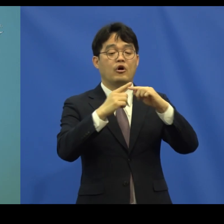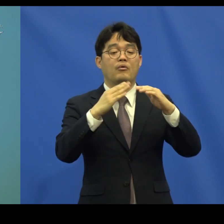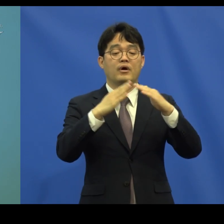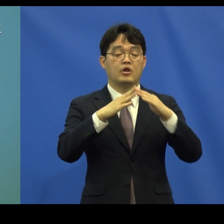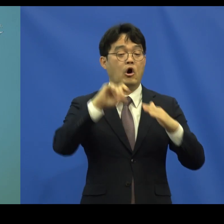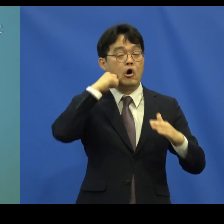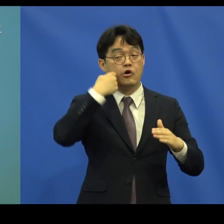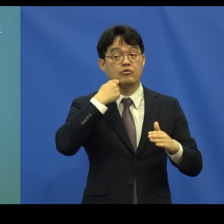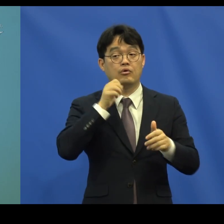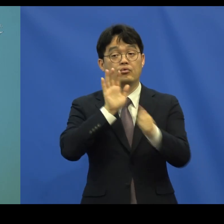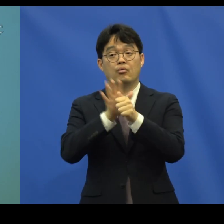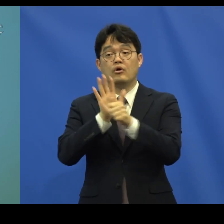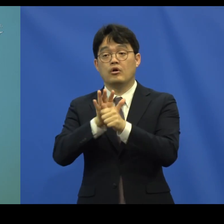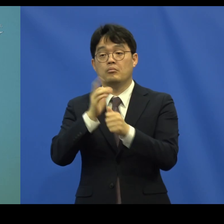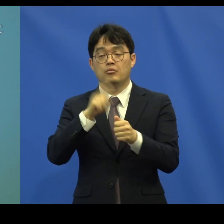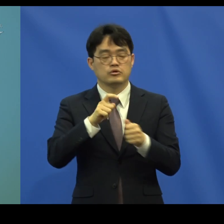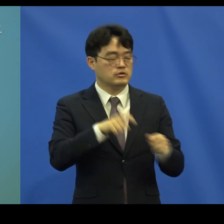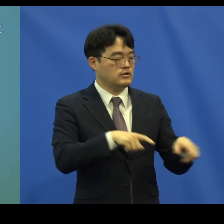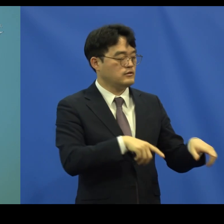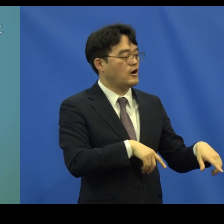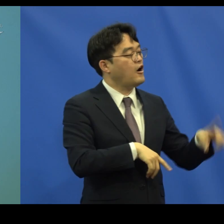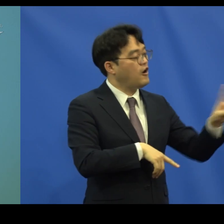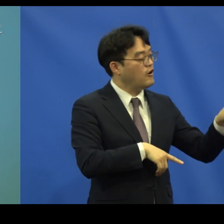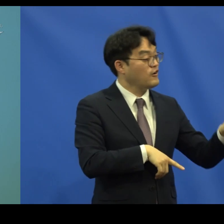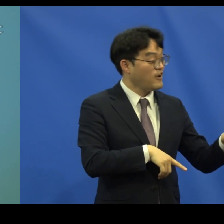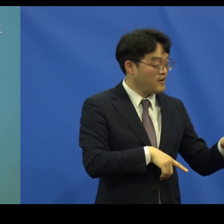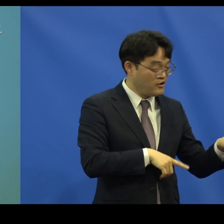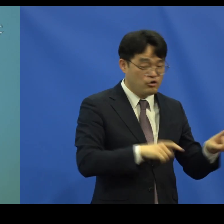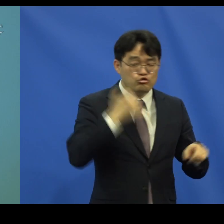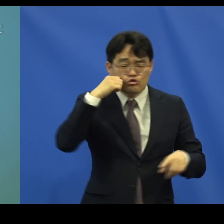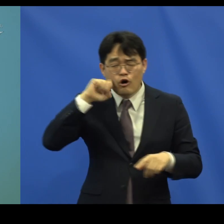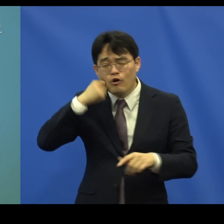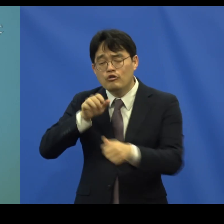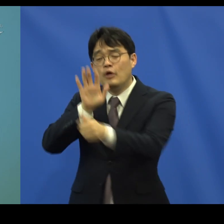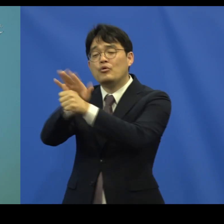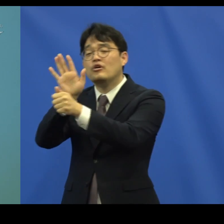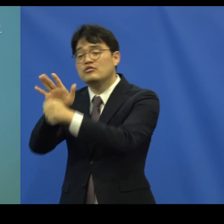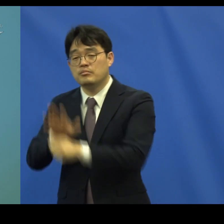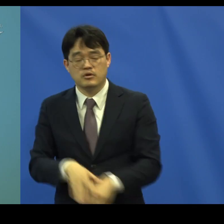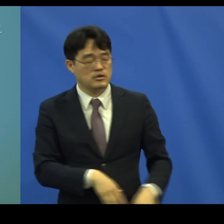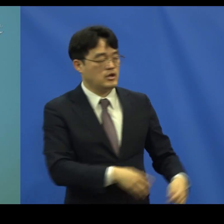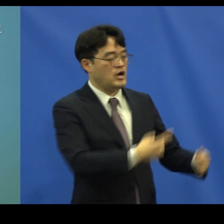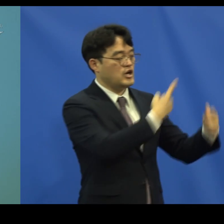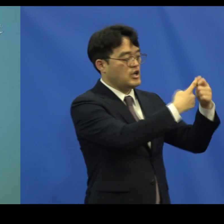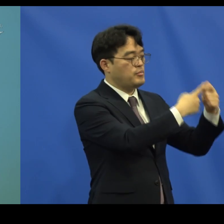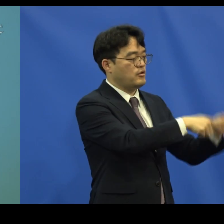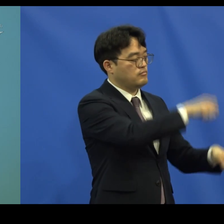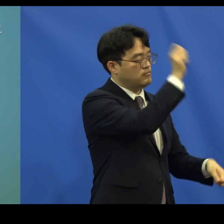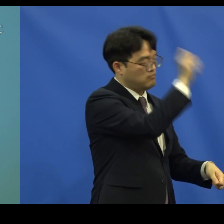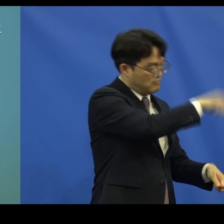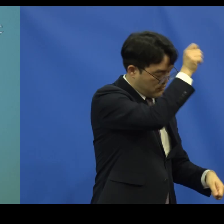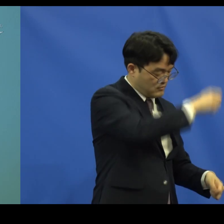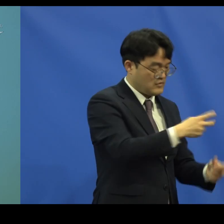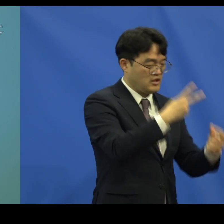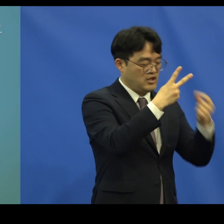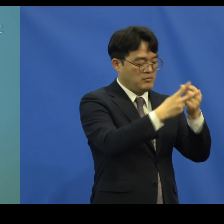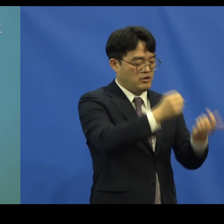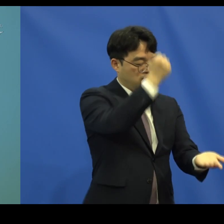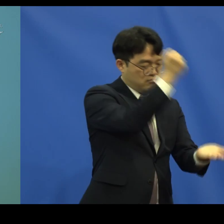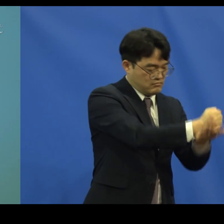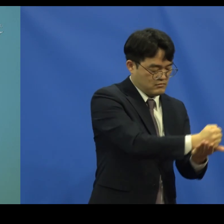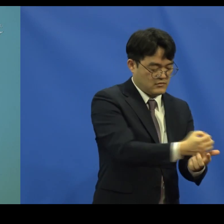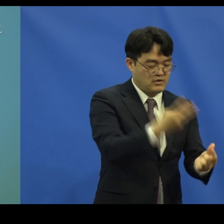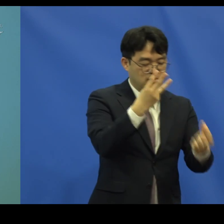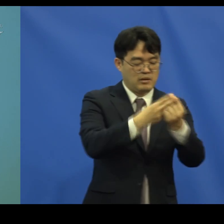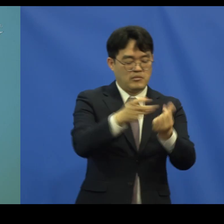7개의 과정을 거쳐야 결제가 난다, 결제가. 그러면 그 7개의 그 사인을 해야 되는